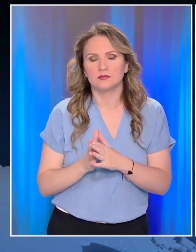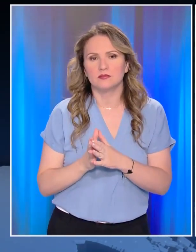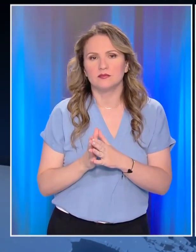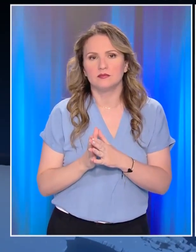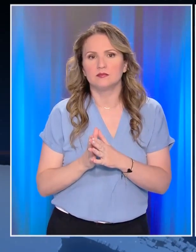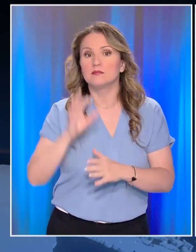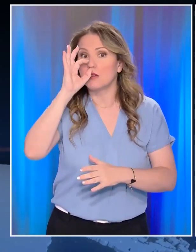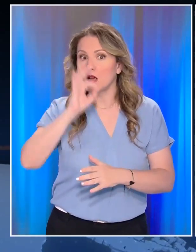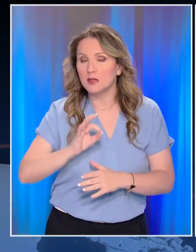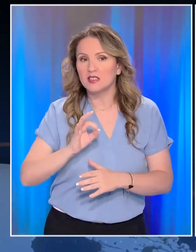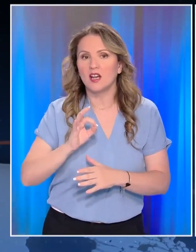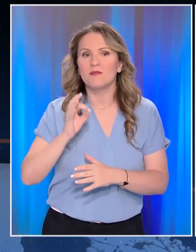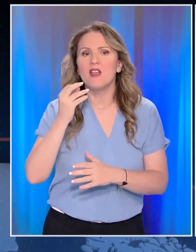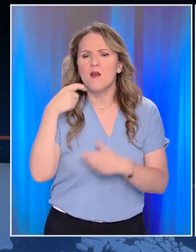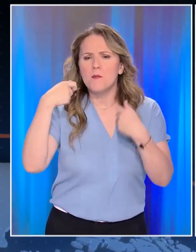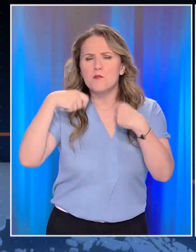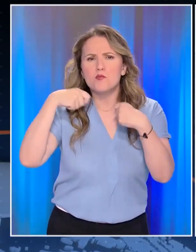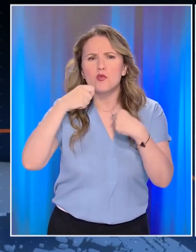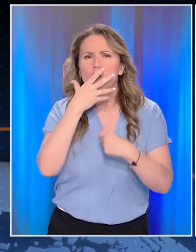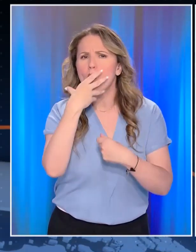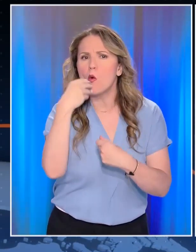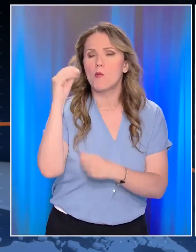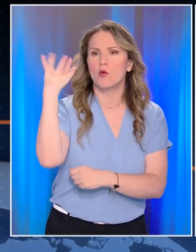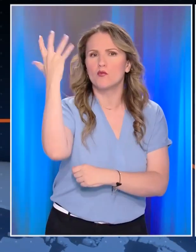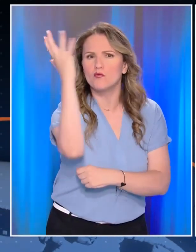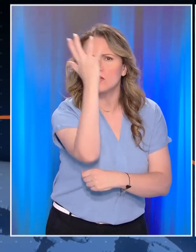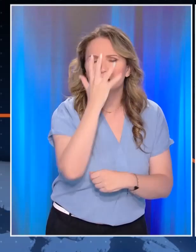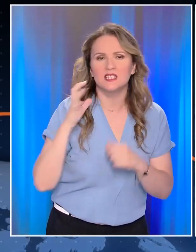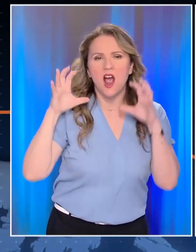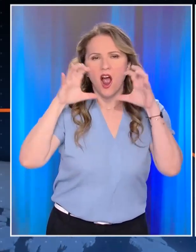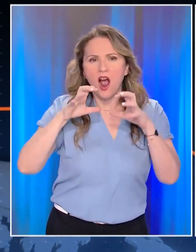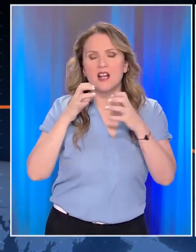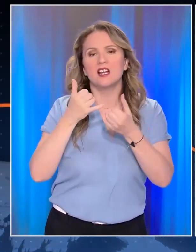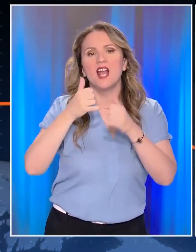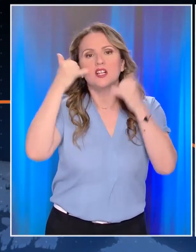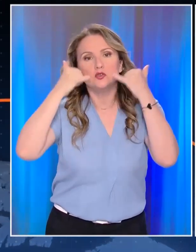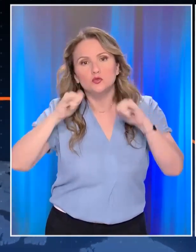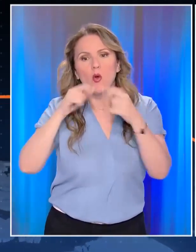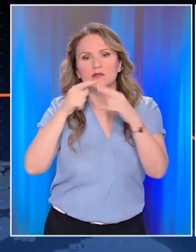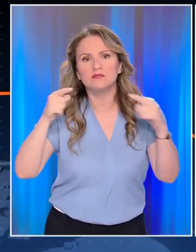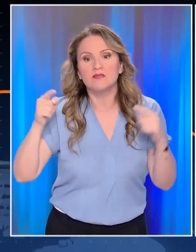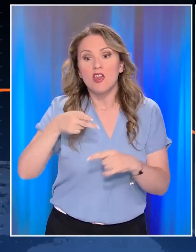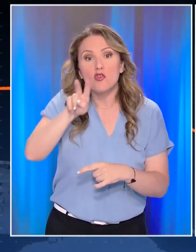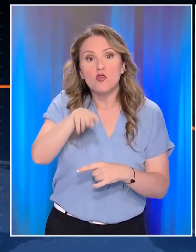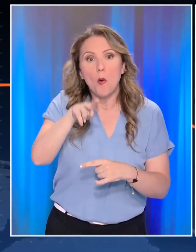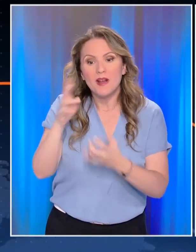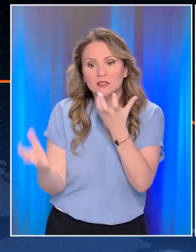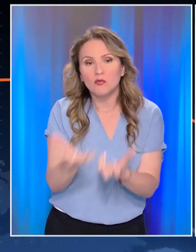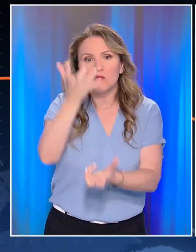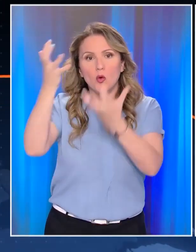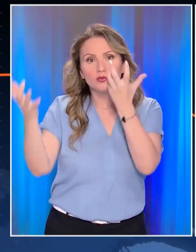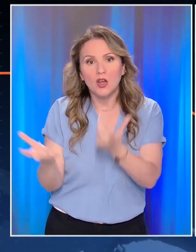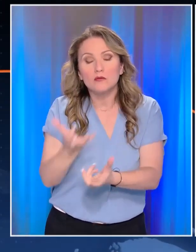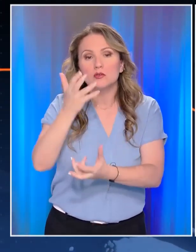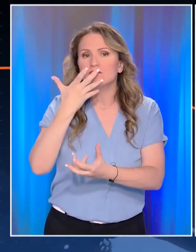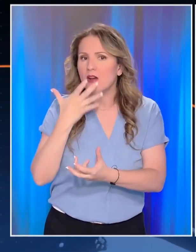Στενάχωρες πράγματι, μιλάμε για έναν φυσικό πλούτο, ένα τεράστιο καταφύγιο της άγριας ζωής, το οποίο επί δύο μέρες είναι ουσιαστικά παραδομένο στα